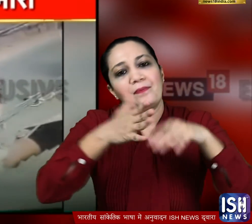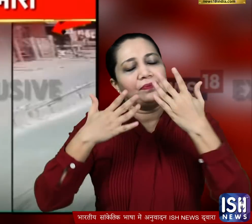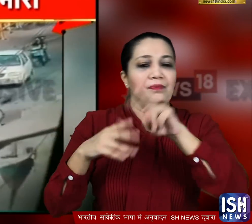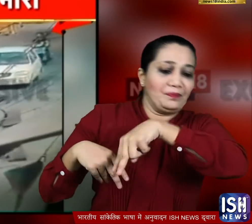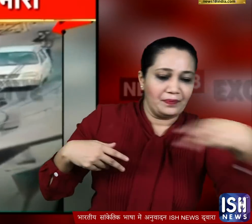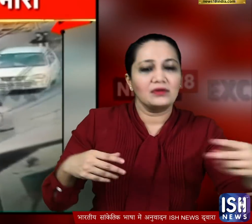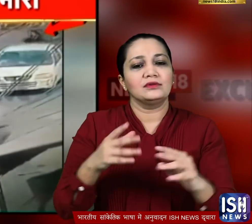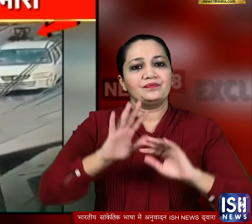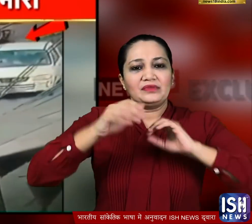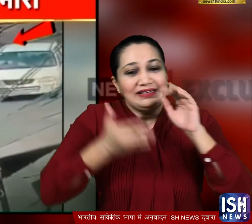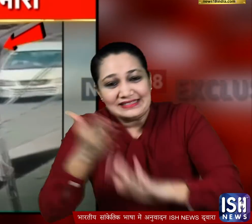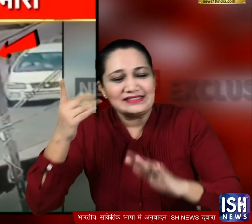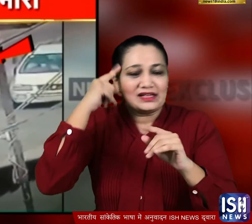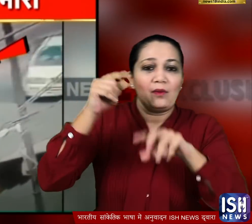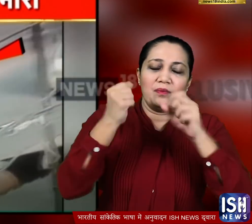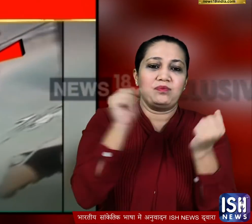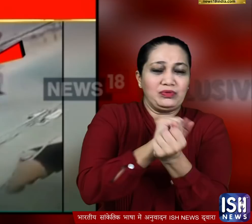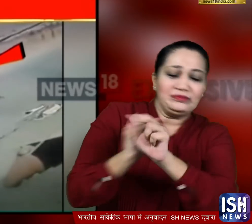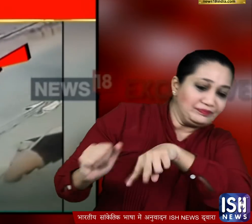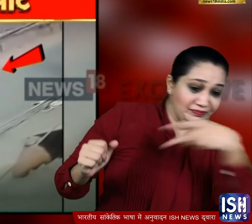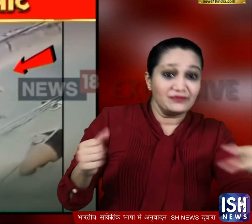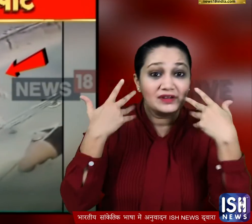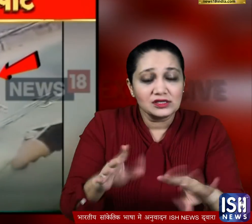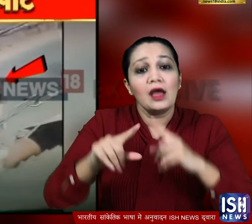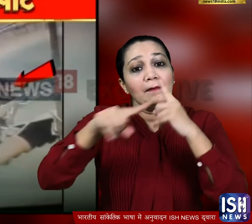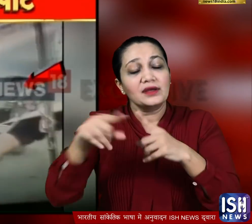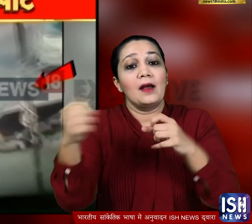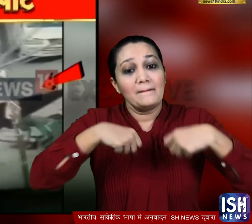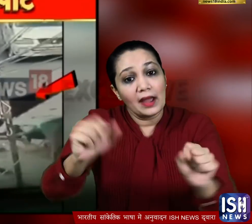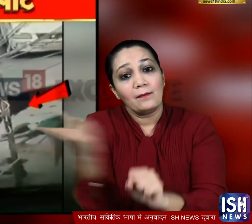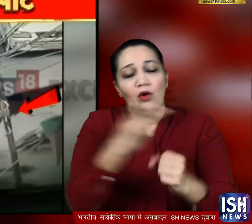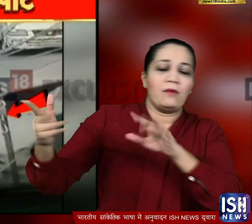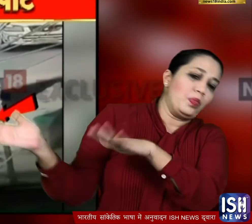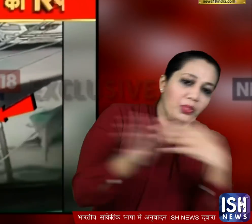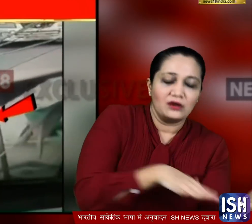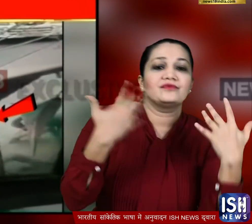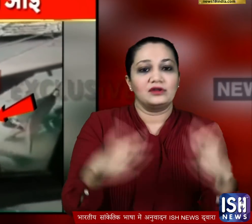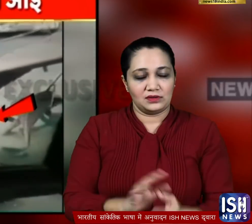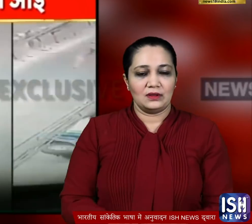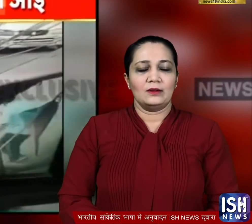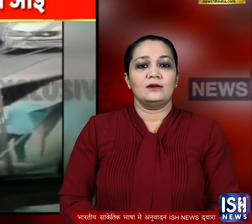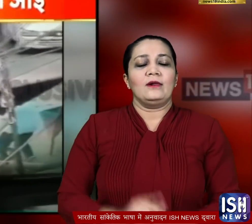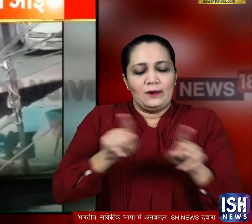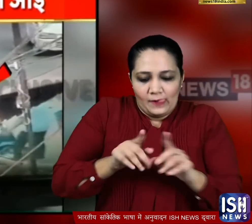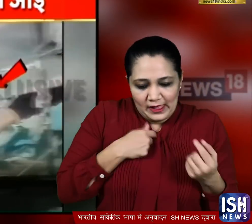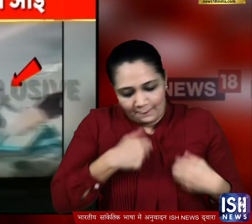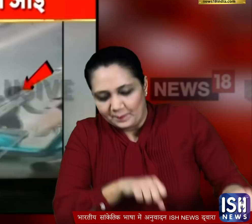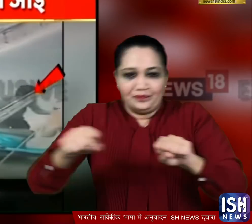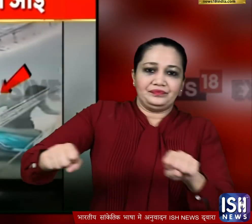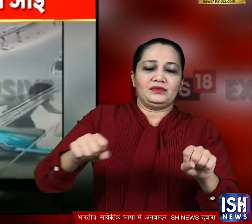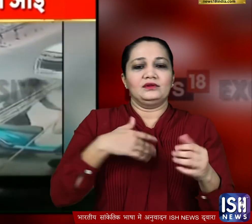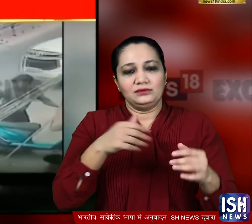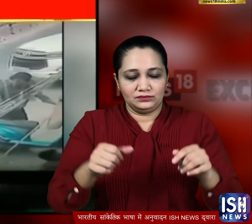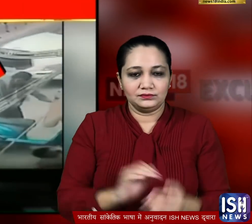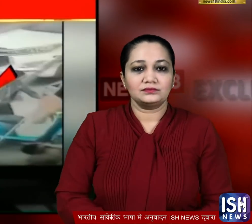मार दी। वहां से भागने के चक्कर में पुलिस वाला तो सड़क पर गिरा ही, साथ में स्कूटर सवार दोनों लड़के भी नीचे गिर गए। उन्होंने उठकर अपने स्कूटर को